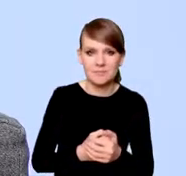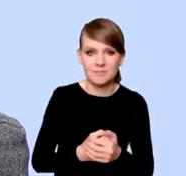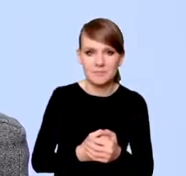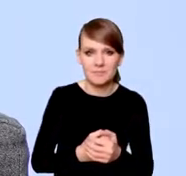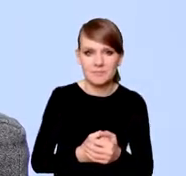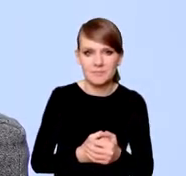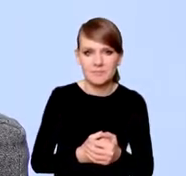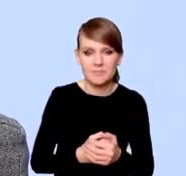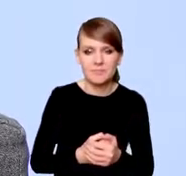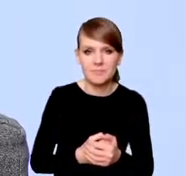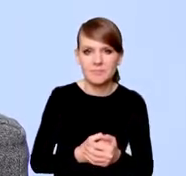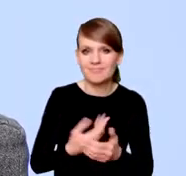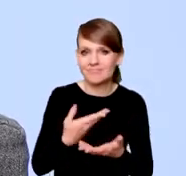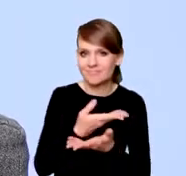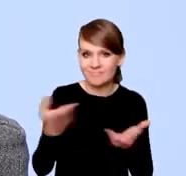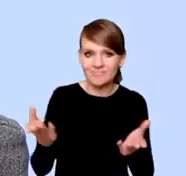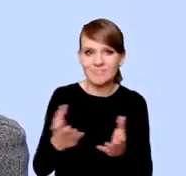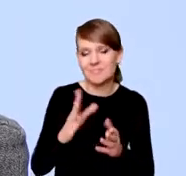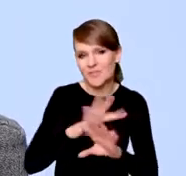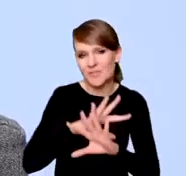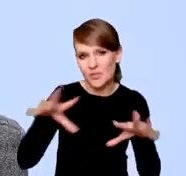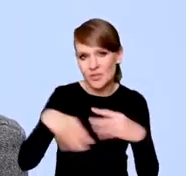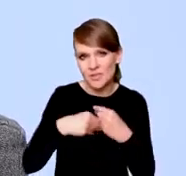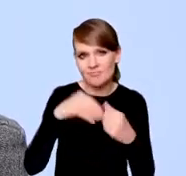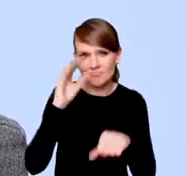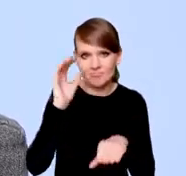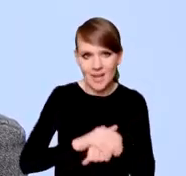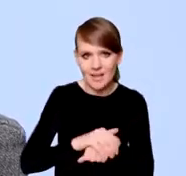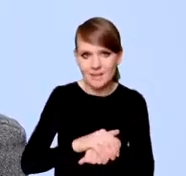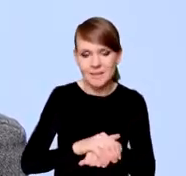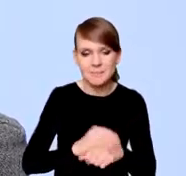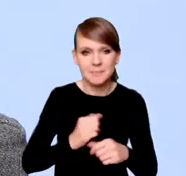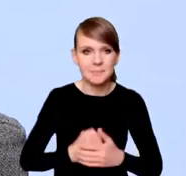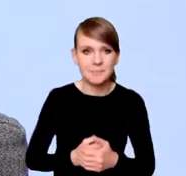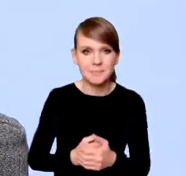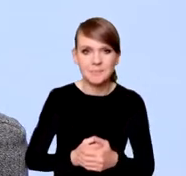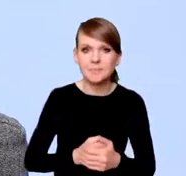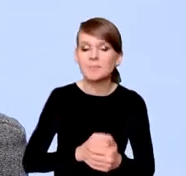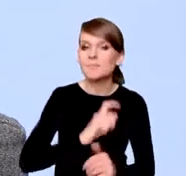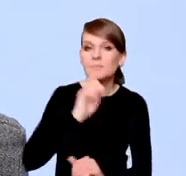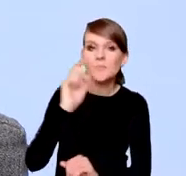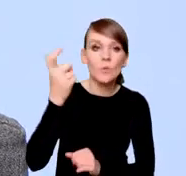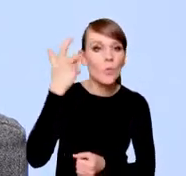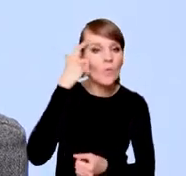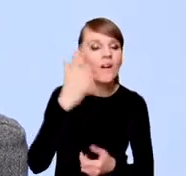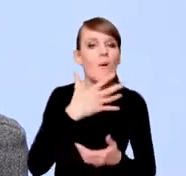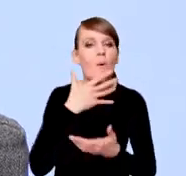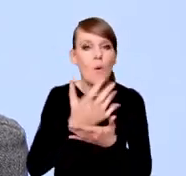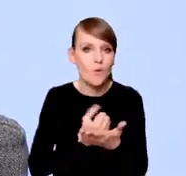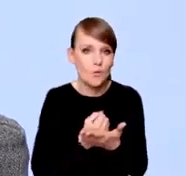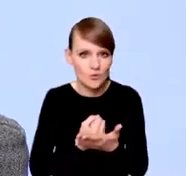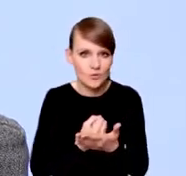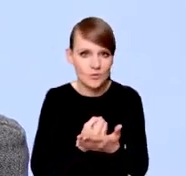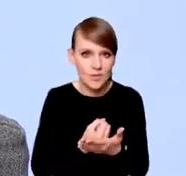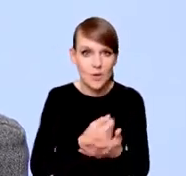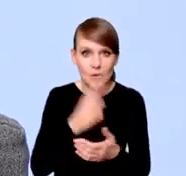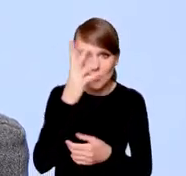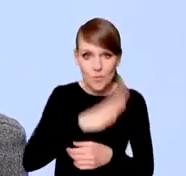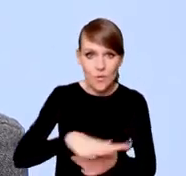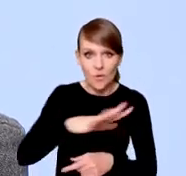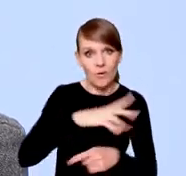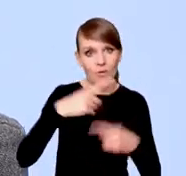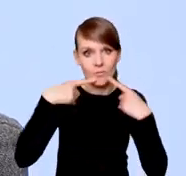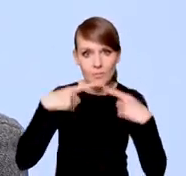z którym wszyscy się zgadzamy, a mianowicie, że główną korzyścią ze społecznej